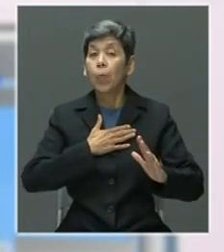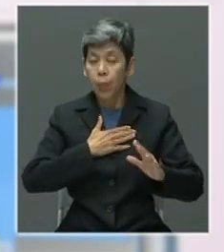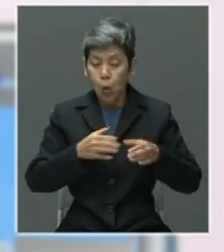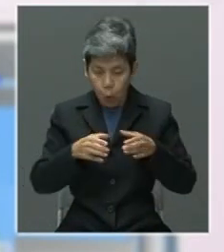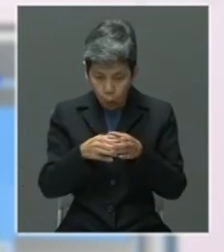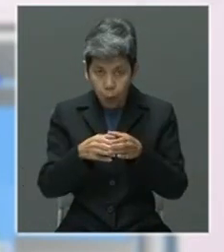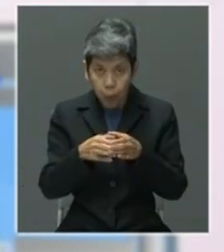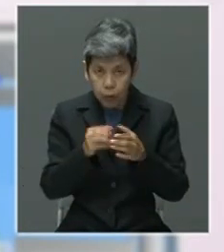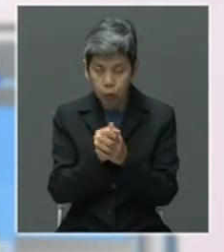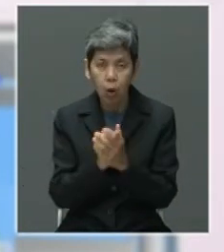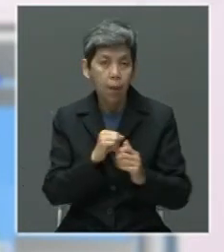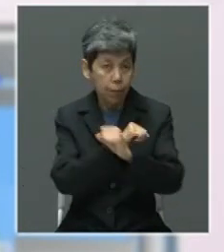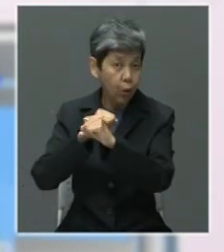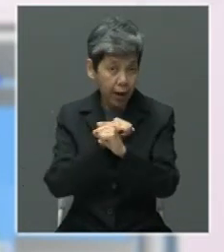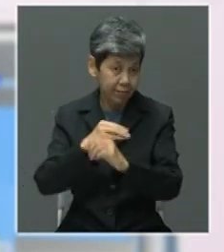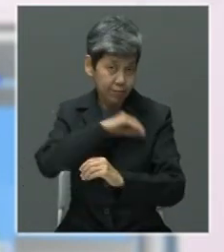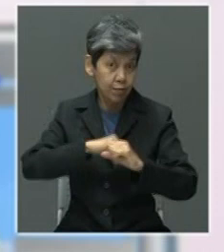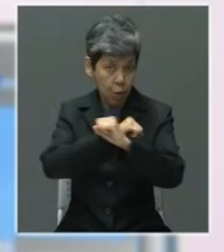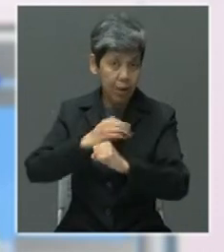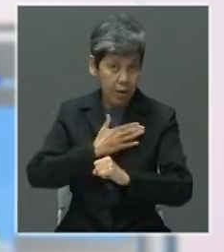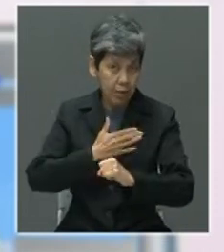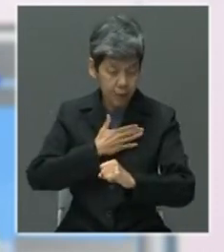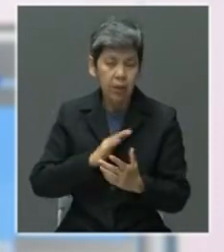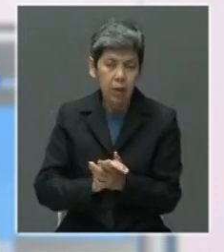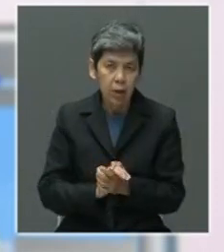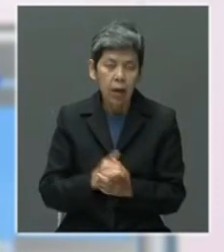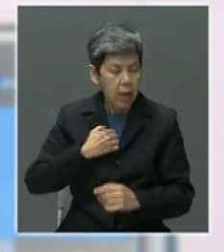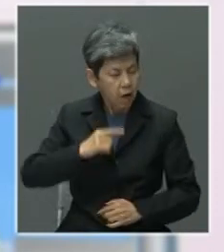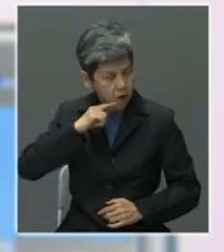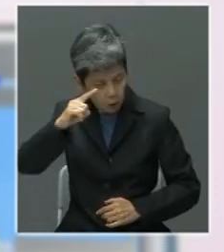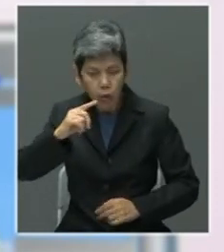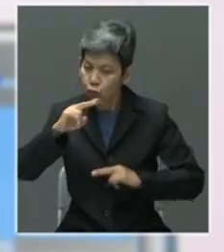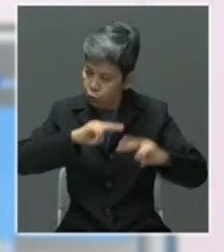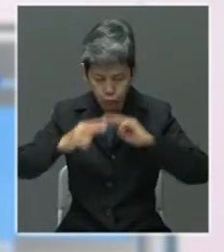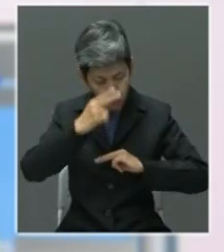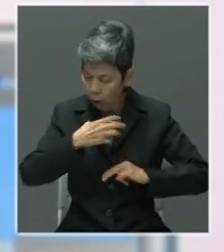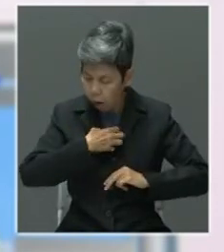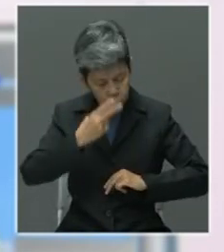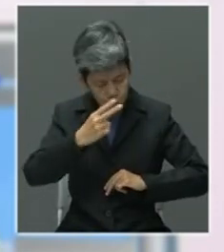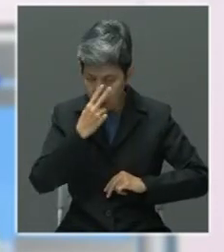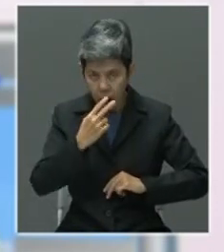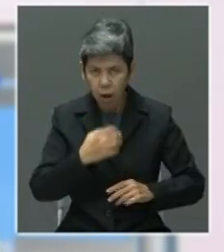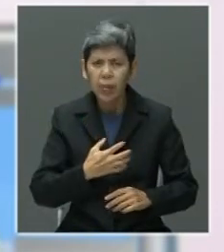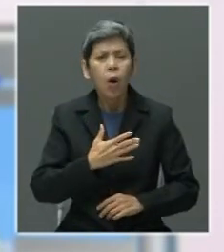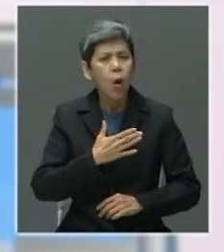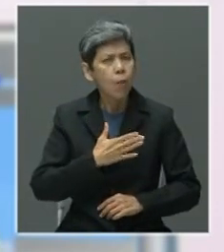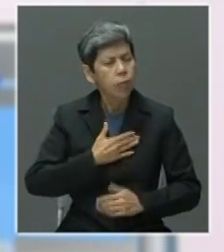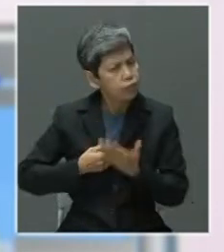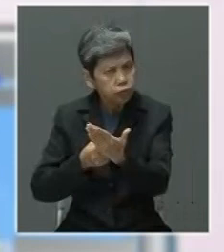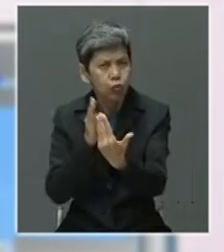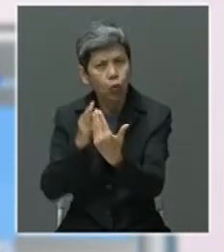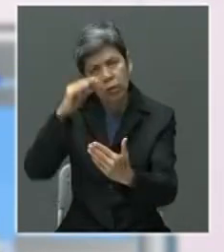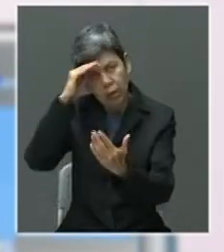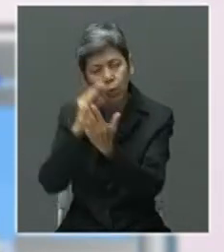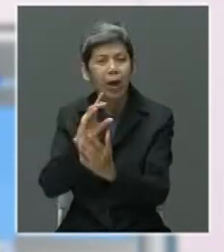าชนต้านคอร์รัปชันได้รับเรื่องร้องเรียนนะให้ตรวจสอบกรณีนี้ผมก็ยื่นให้ดีเอสไอตรวจส